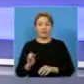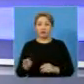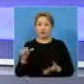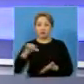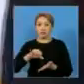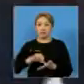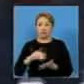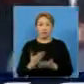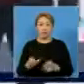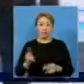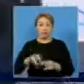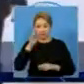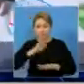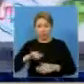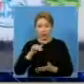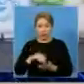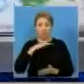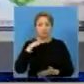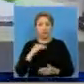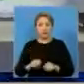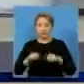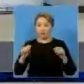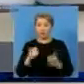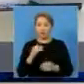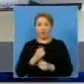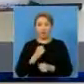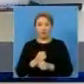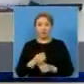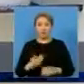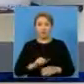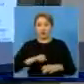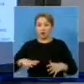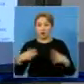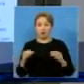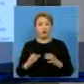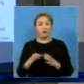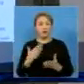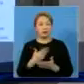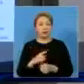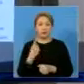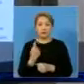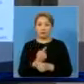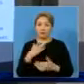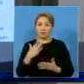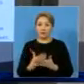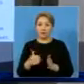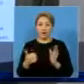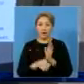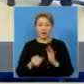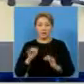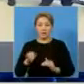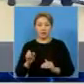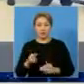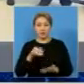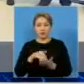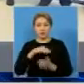қатысты. Бұл елдегі құс етін өндіру және қайта өңдеу саласындағы ең ірі инвестициялық жобаның бірі. Кәсіпорын жылына 60 мың тонна құс